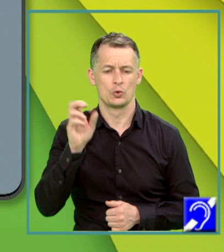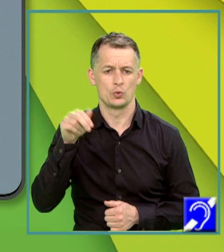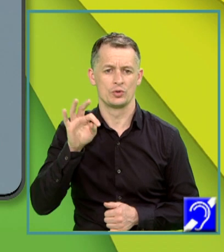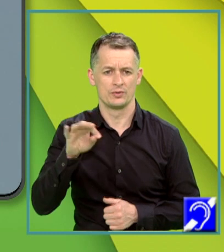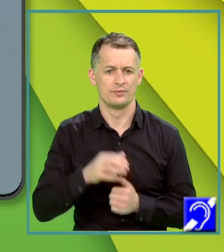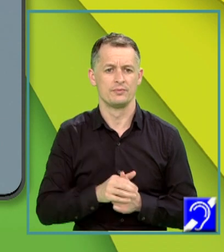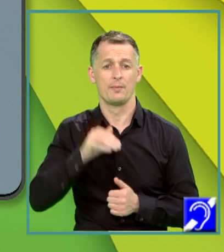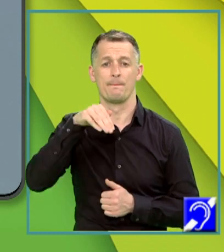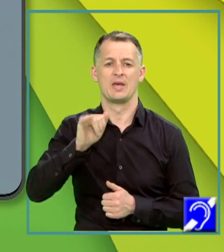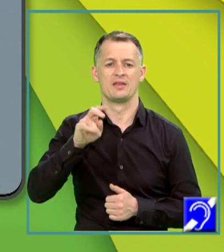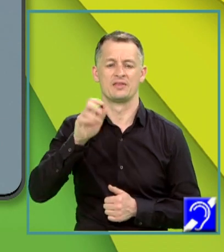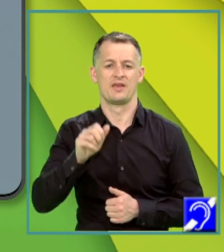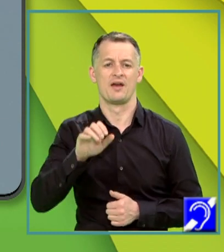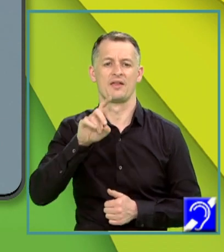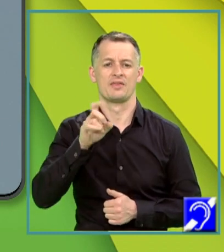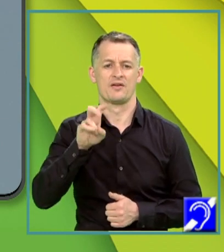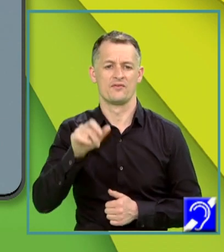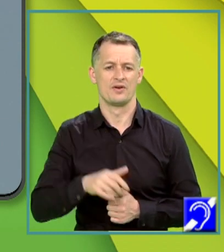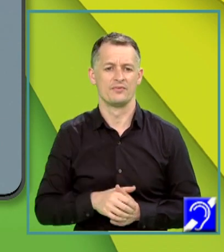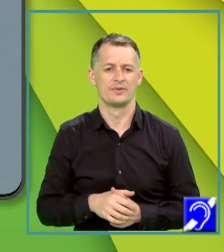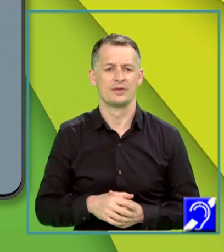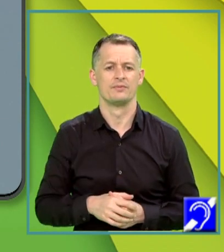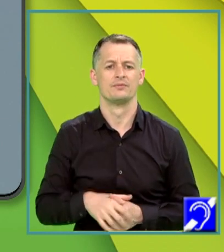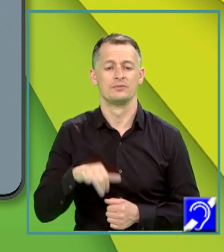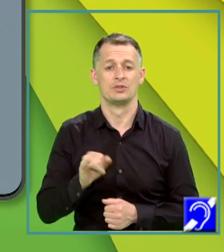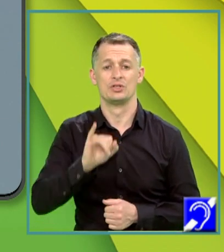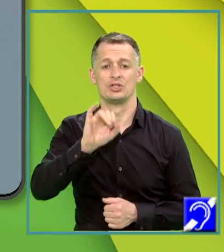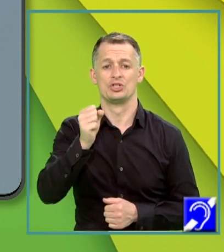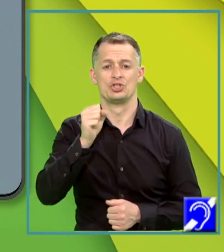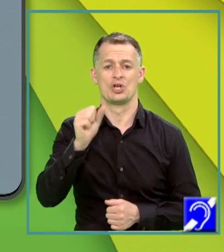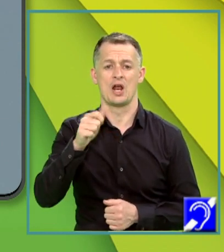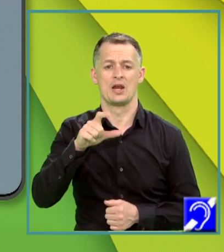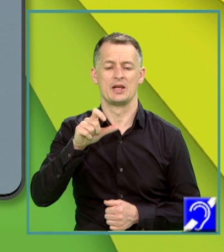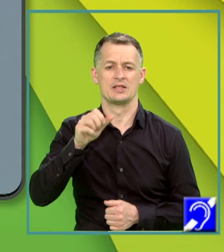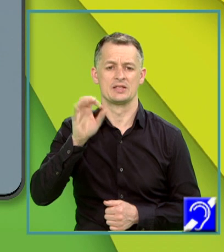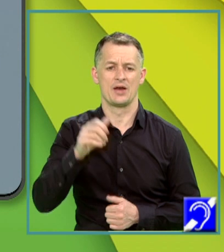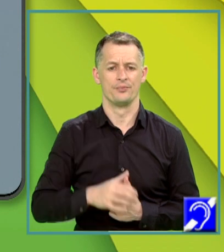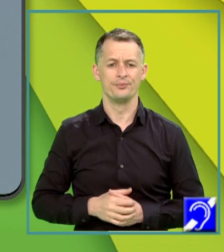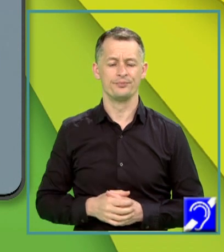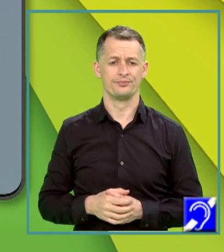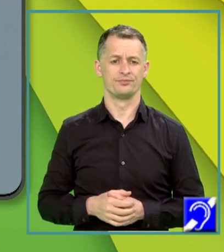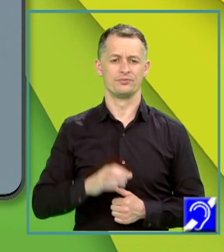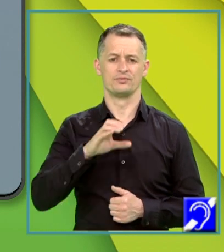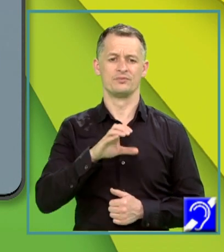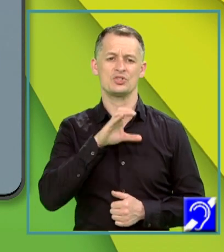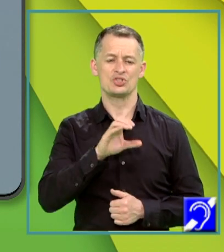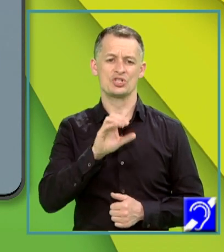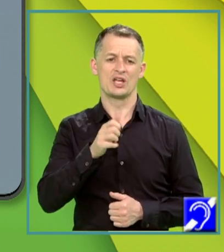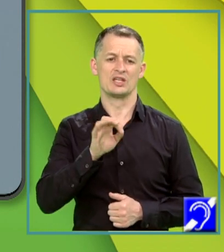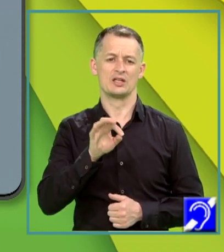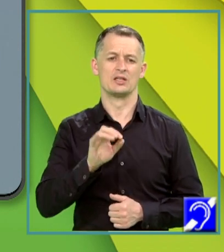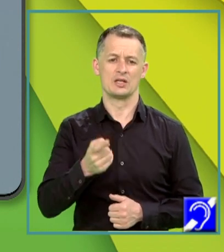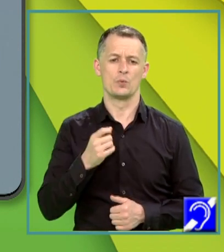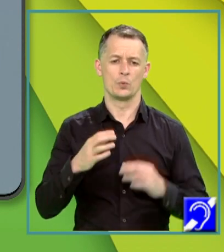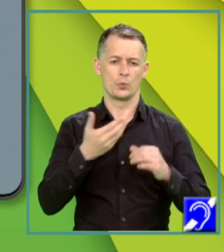Mintia Deva tot termocentrală de asemenea Ișalnița tot termocentrală siturile din București